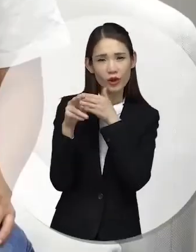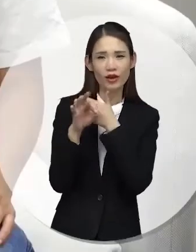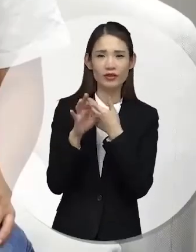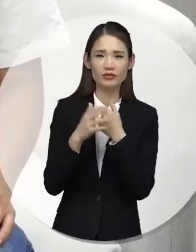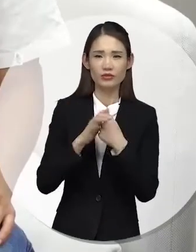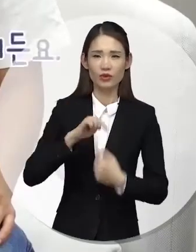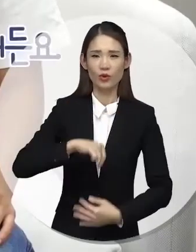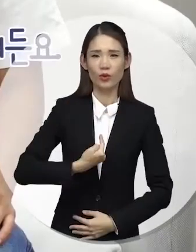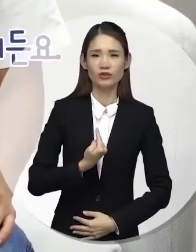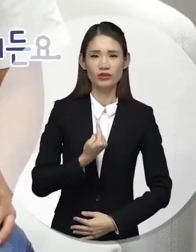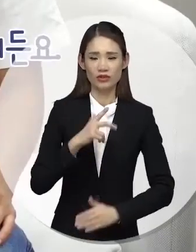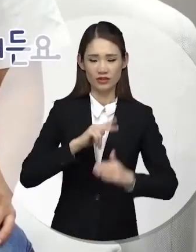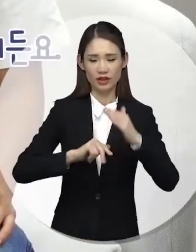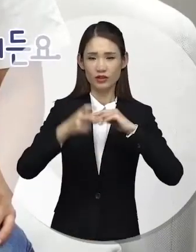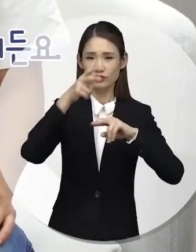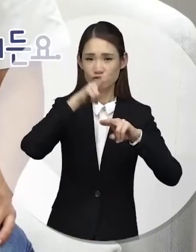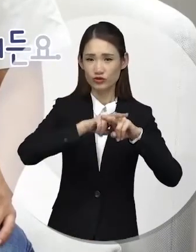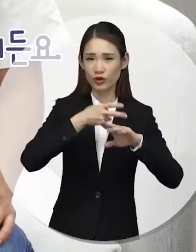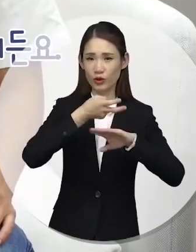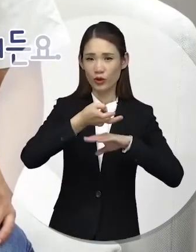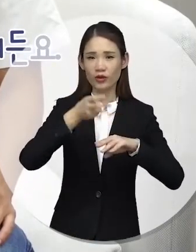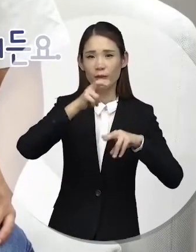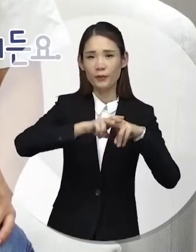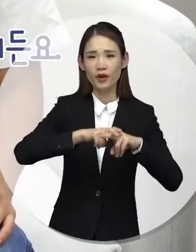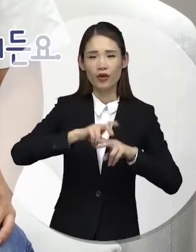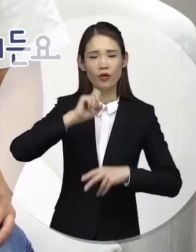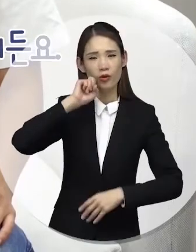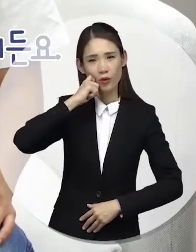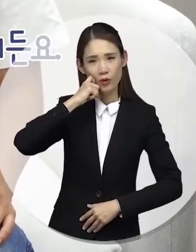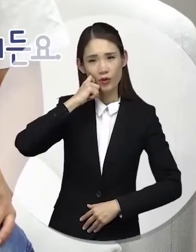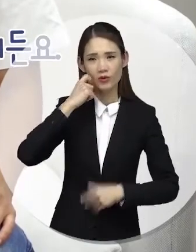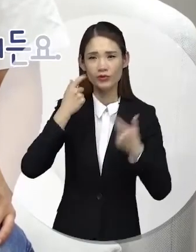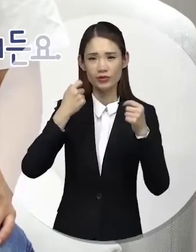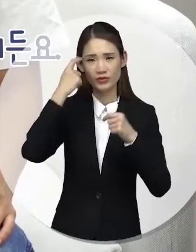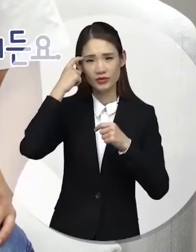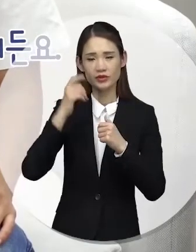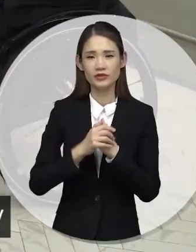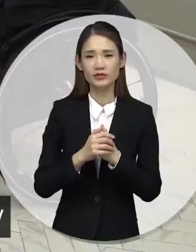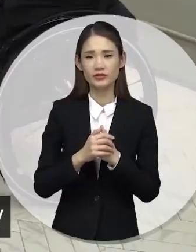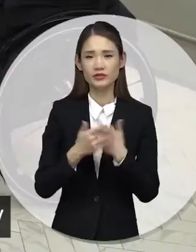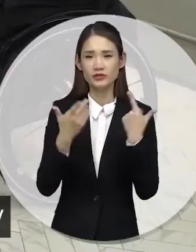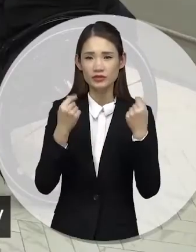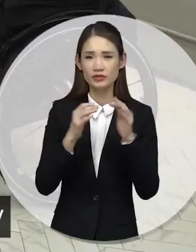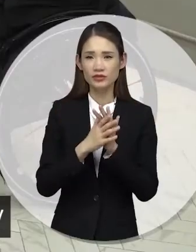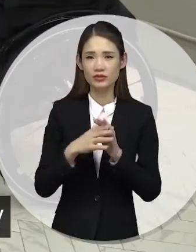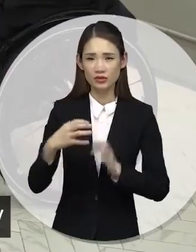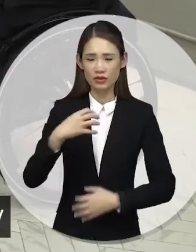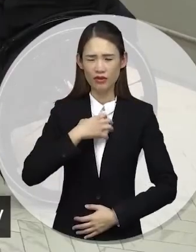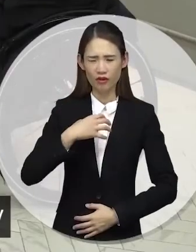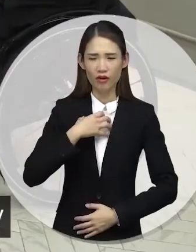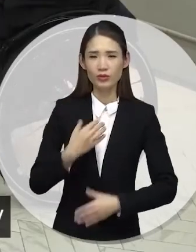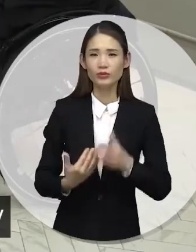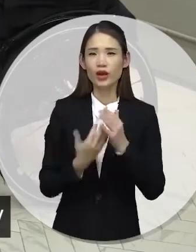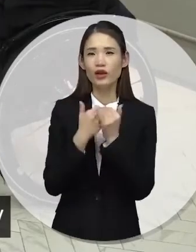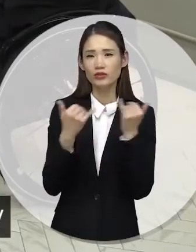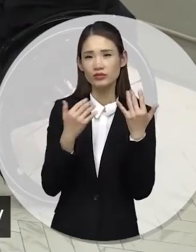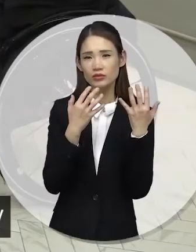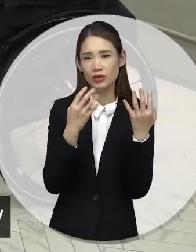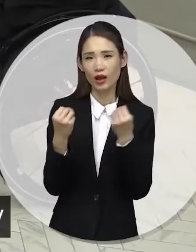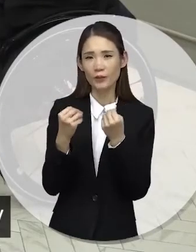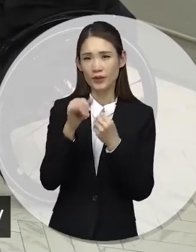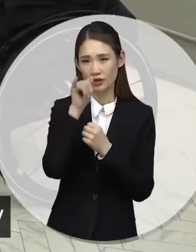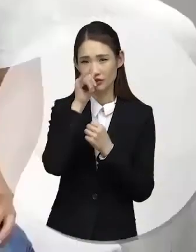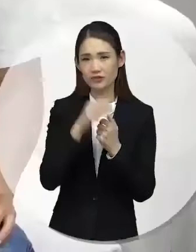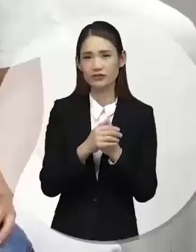그러면은 혼자서는 대중교통을 못 이용하게 된다고 생각하거든요. 그리고 그렇게 겁을 먹는 분들이 있을